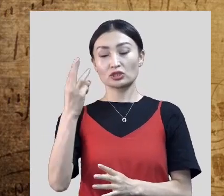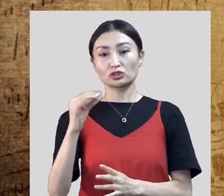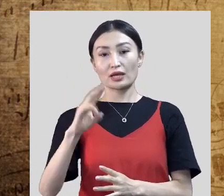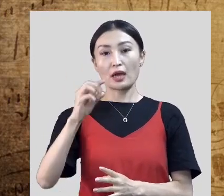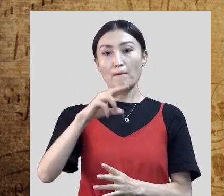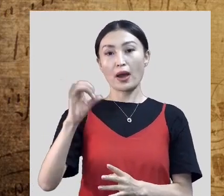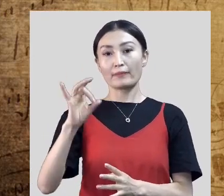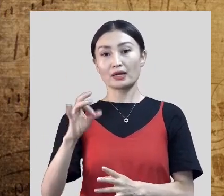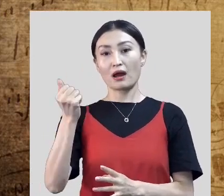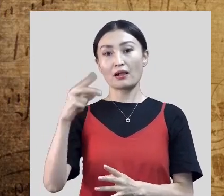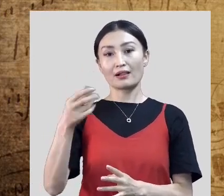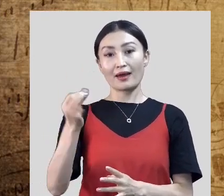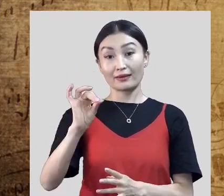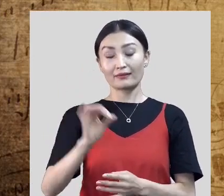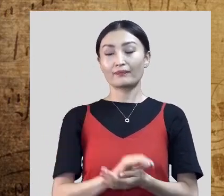Памира-Алая.